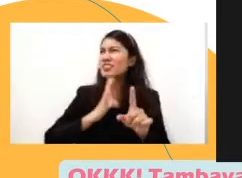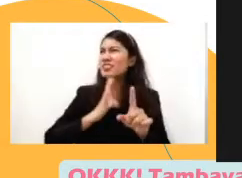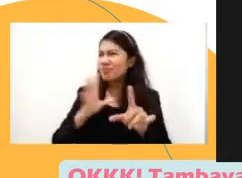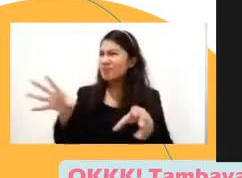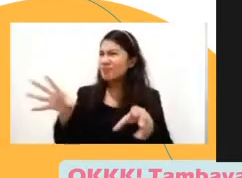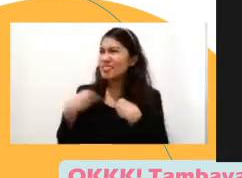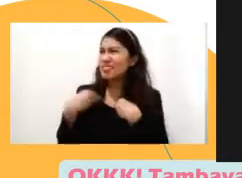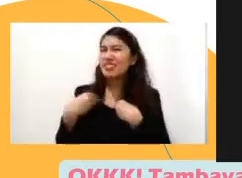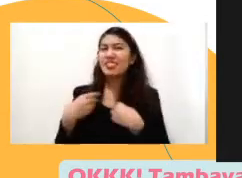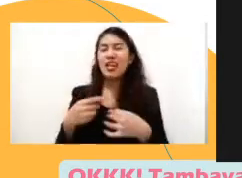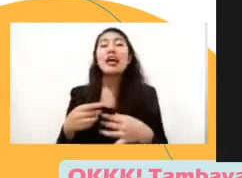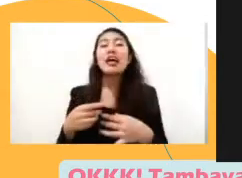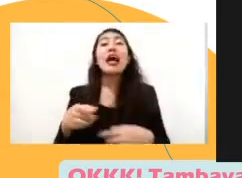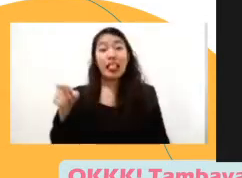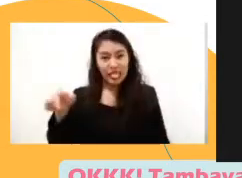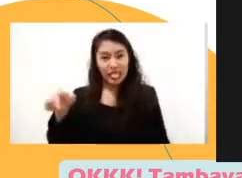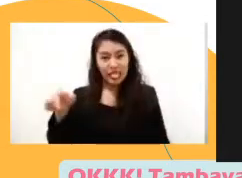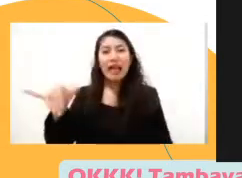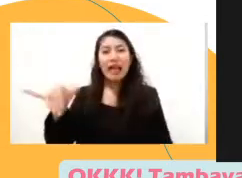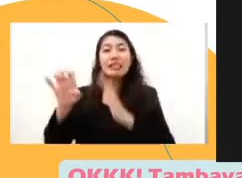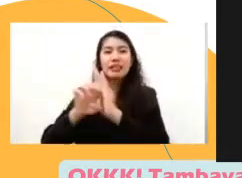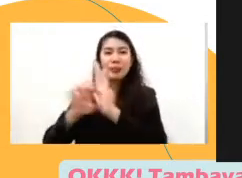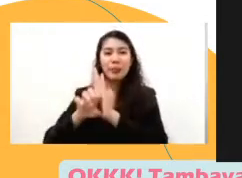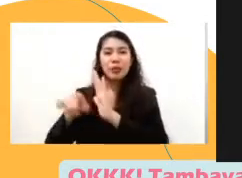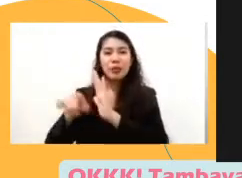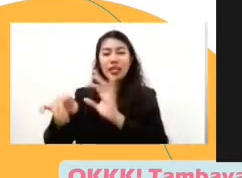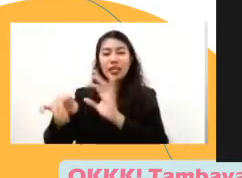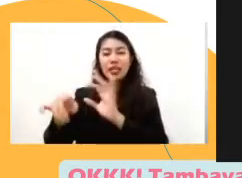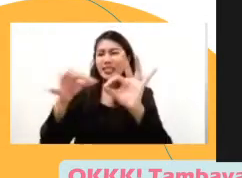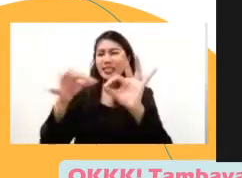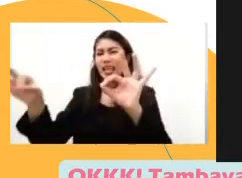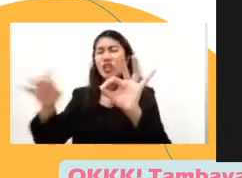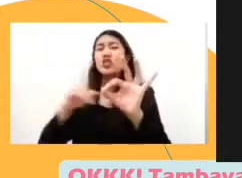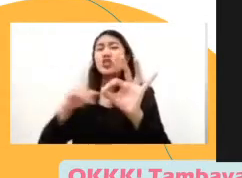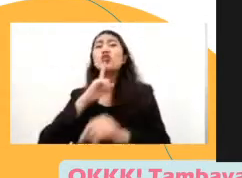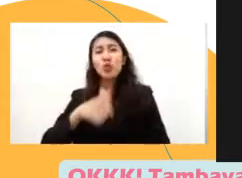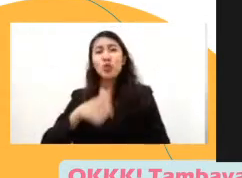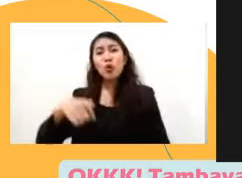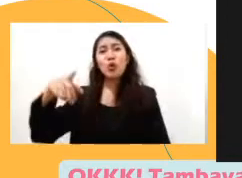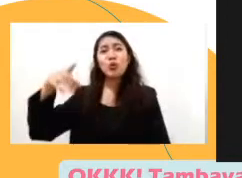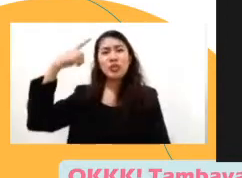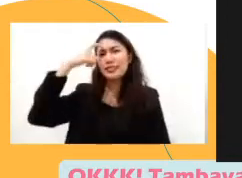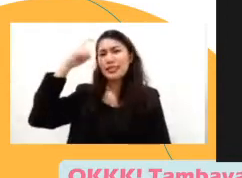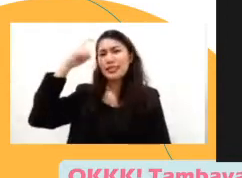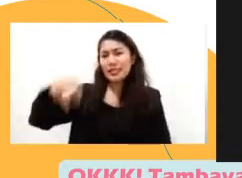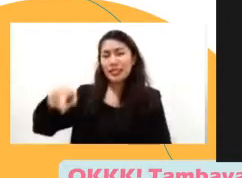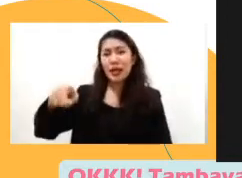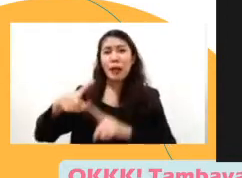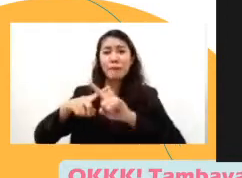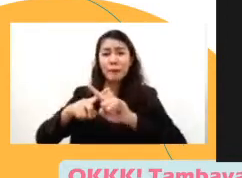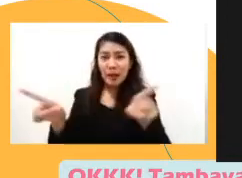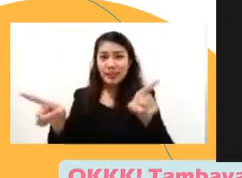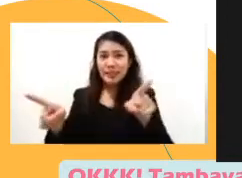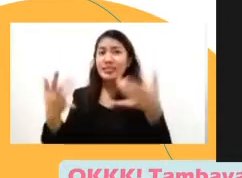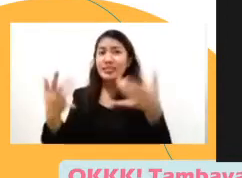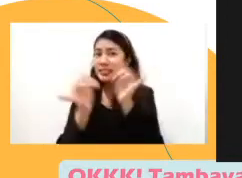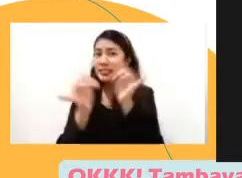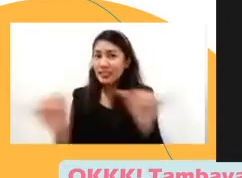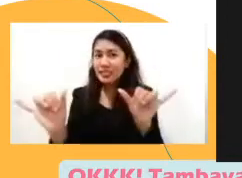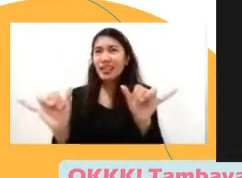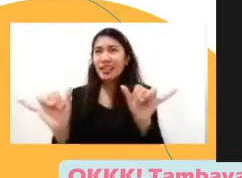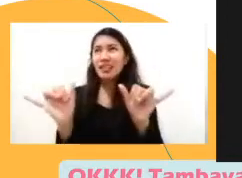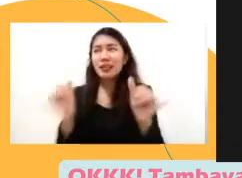yung lyrics niya may kahulugan. Yung pagiging incoherent ng lyrics niya ay may